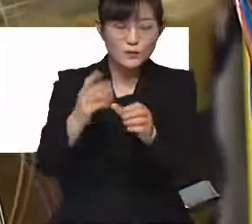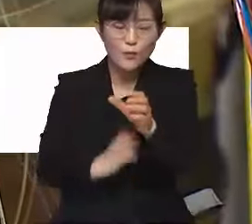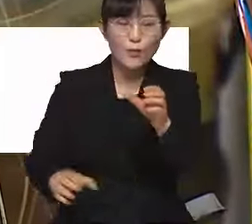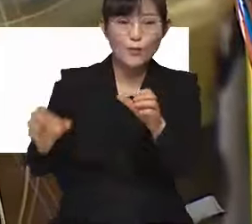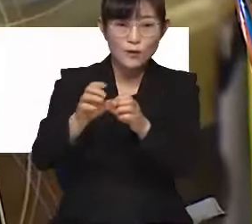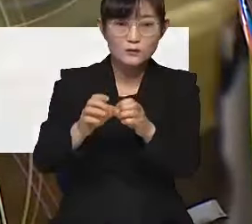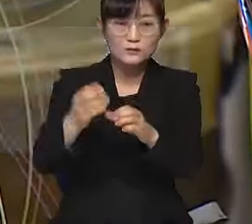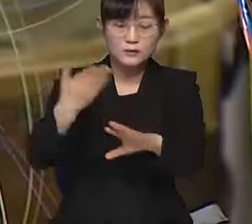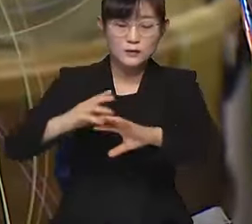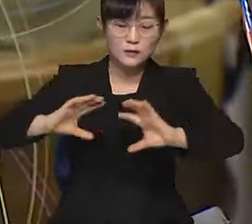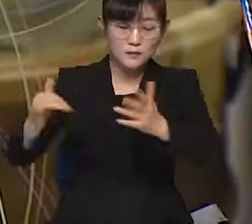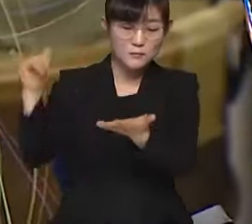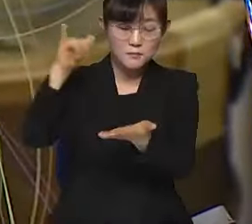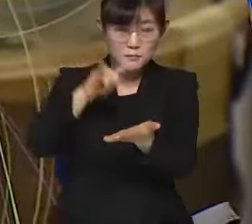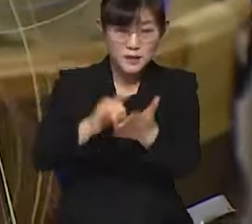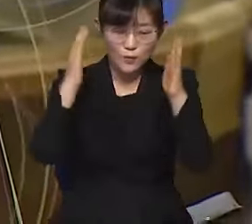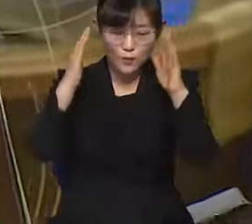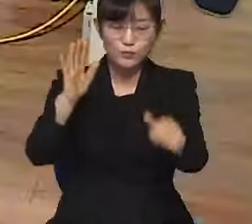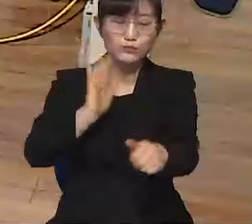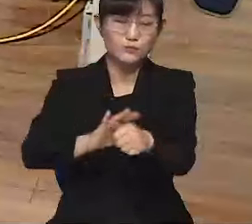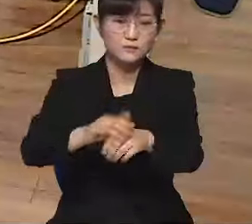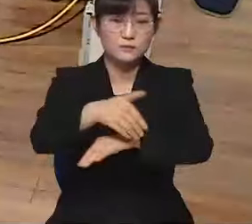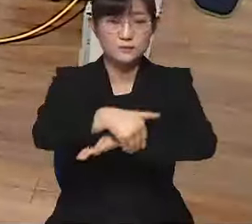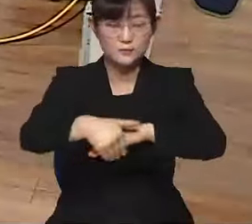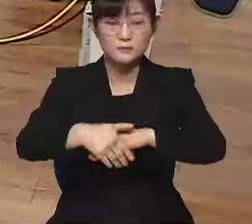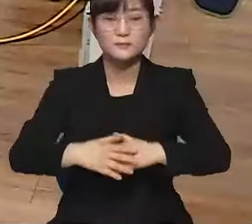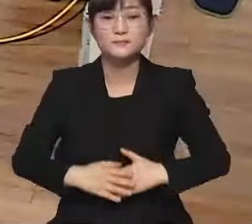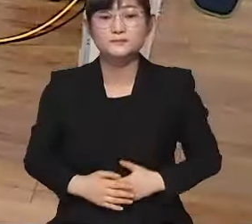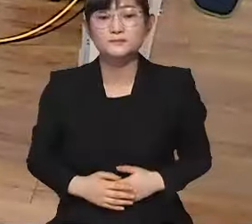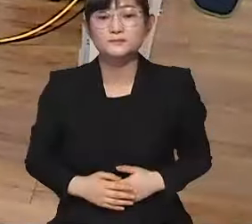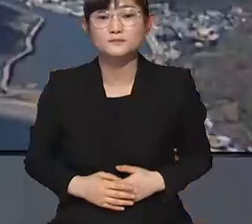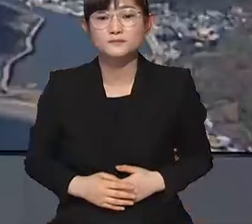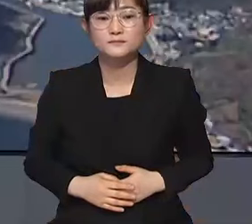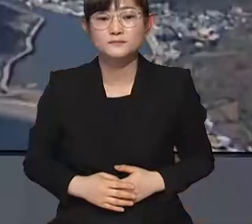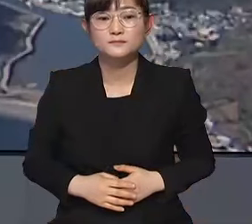해외 유학생의 교육 취업 정주를 지원하게 됩니다.